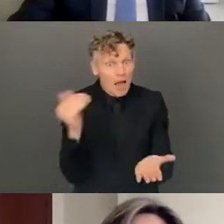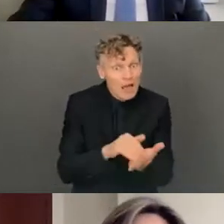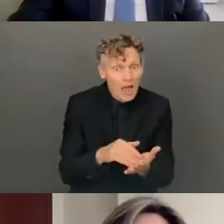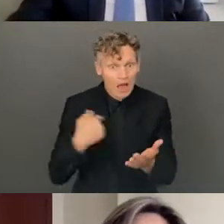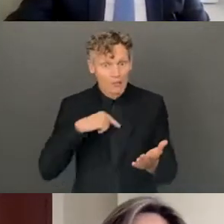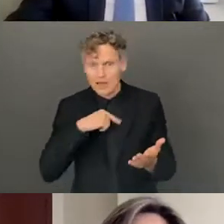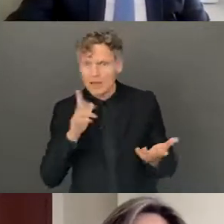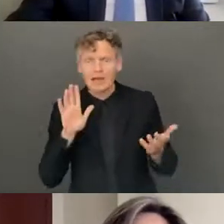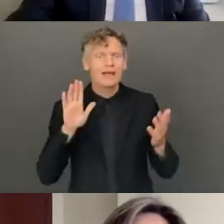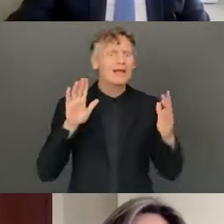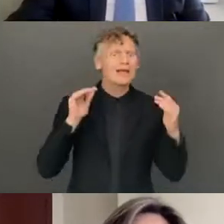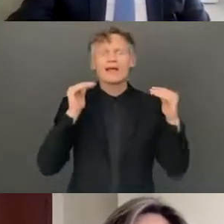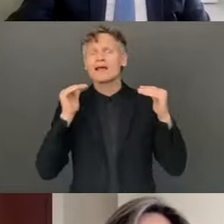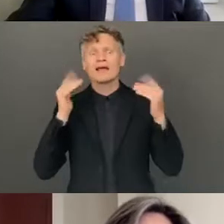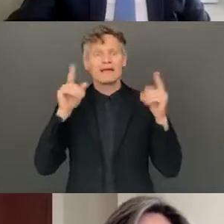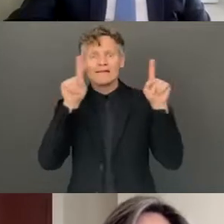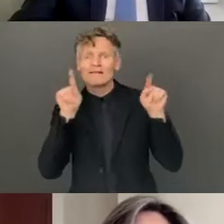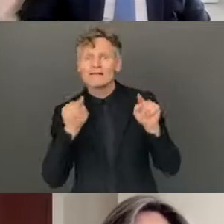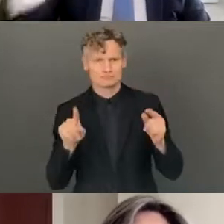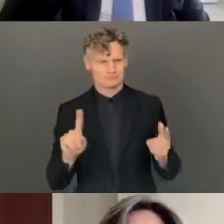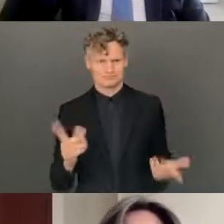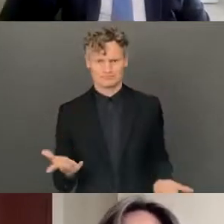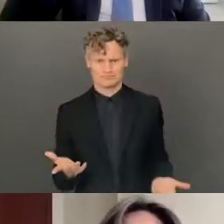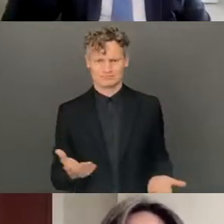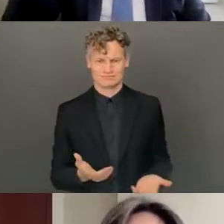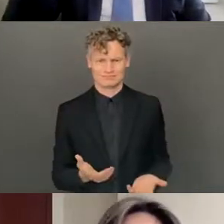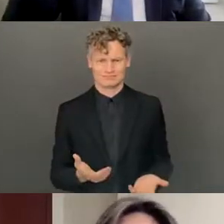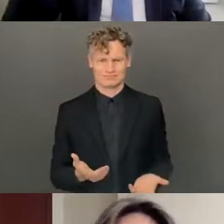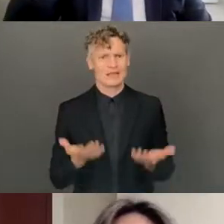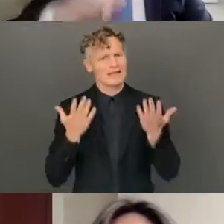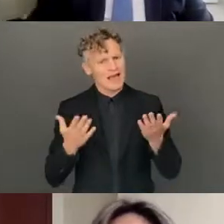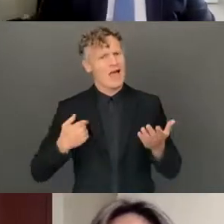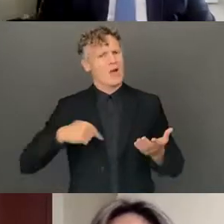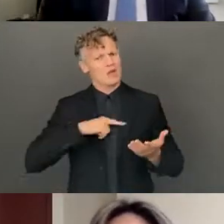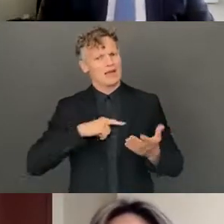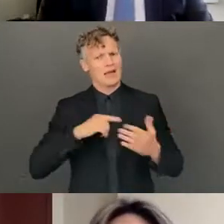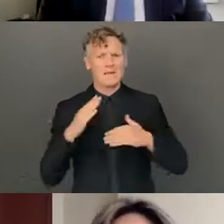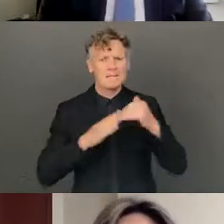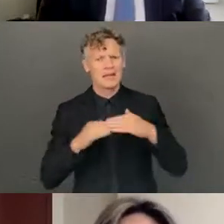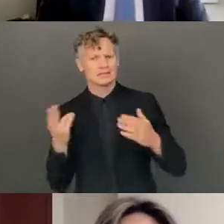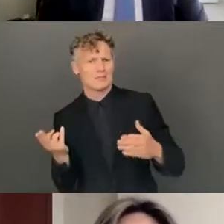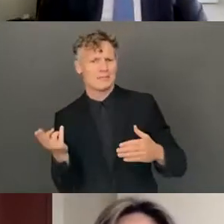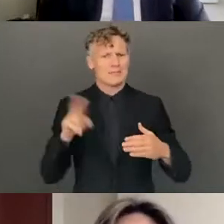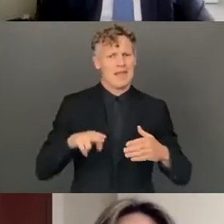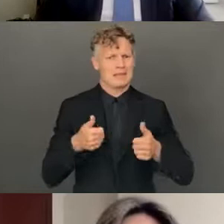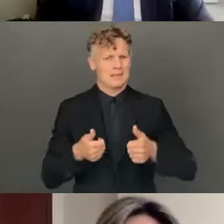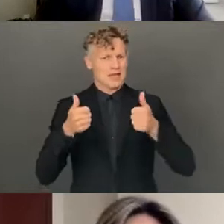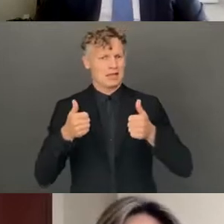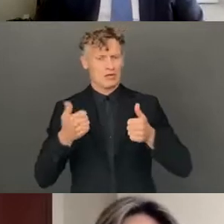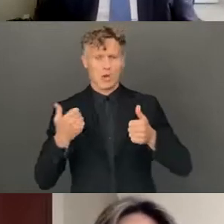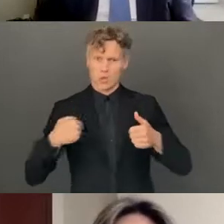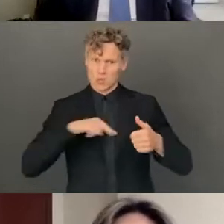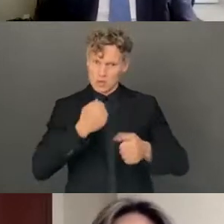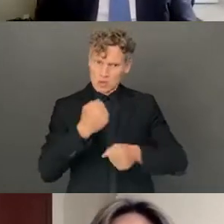Mes chers collègues, lorsque nous travaillons ensemble pour rebâtir de manière meilleure, de manière plus inclusive, les organisations des